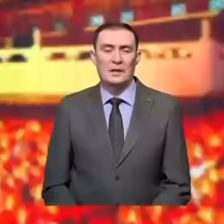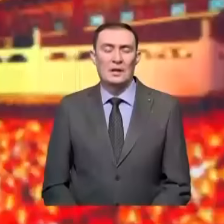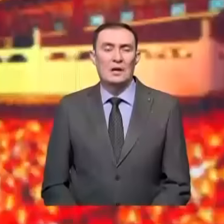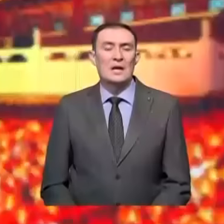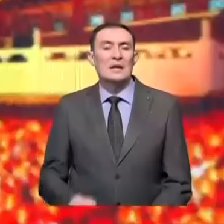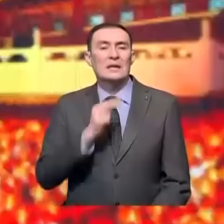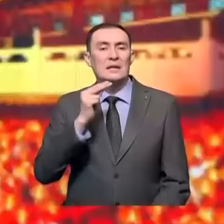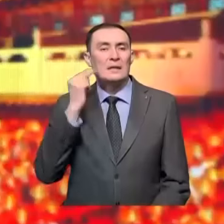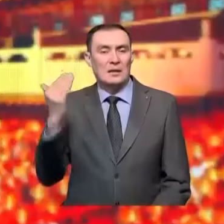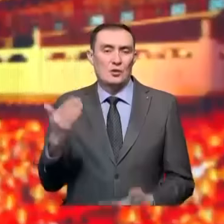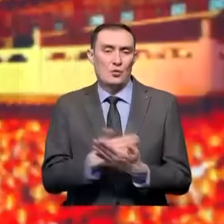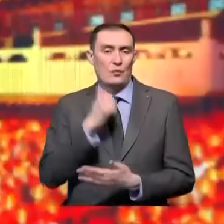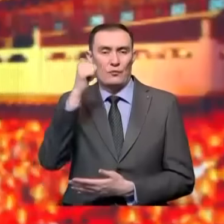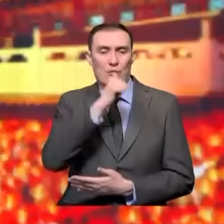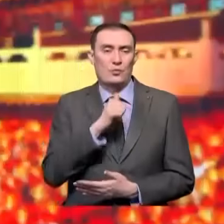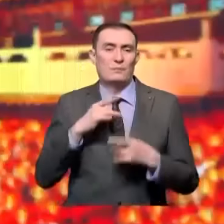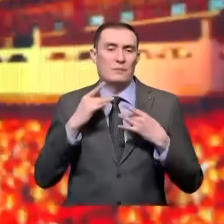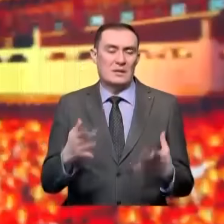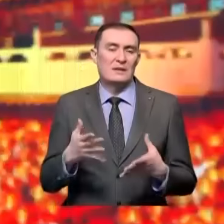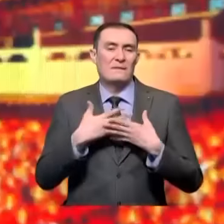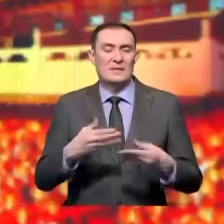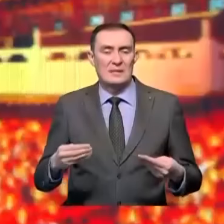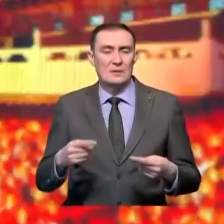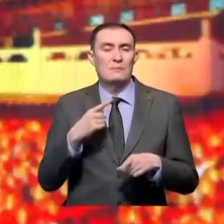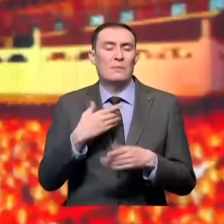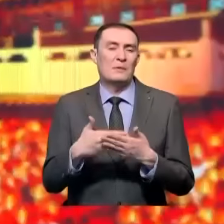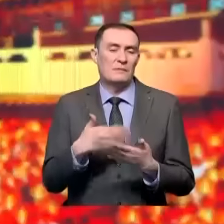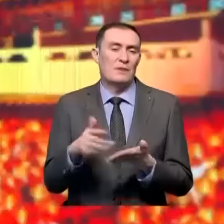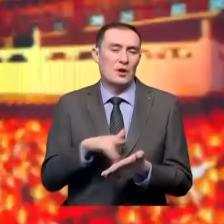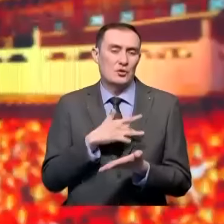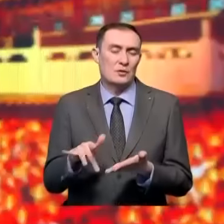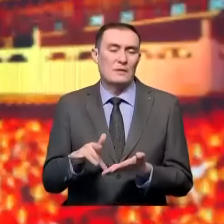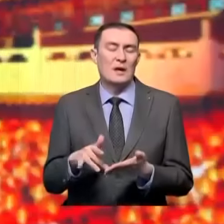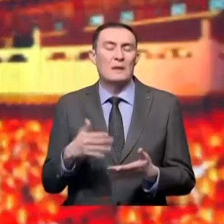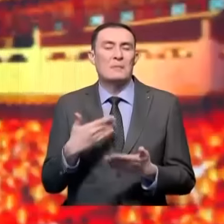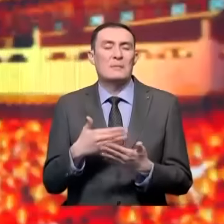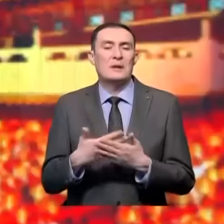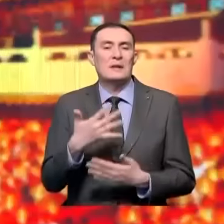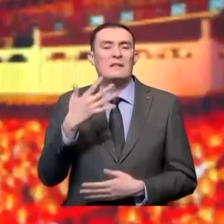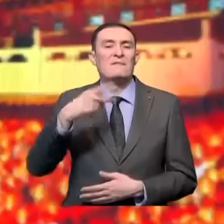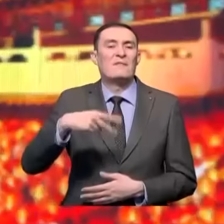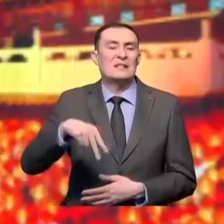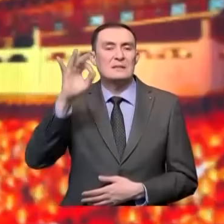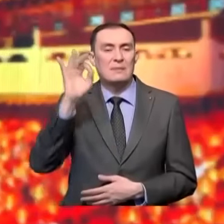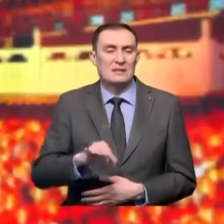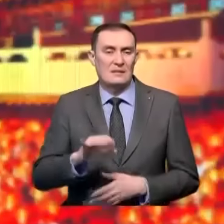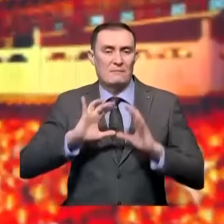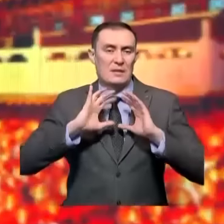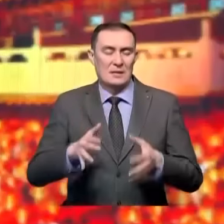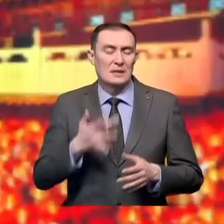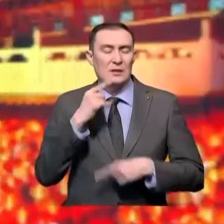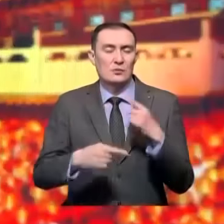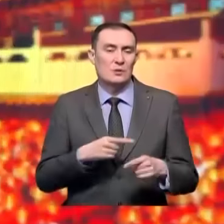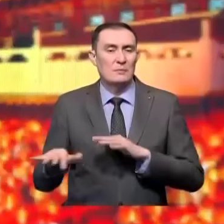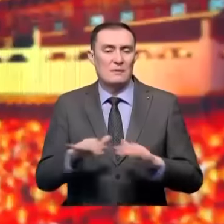Между тем, китайский Новый год в самом разгаре. Праздник весны по приблизительным подсчетам отмечает примерно пятая часть жителей планеты. Традиционные